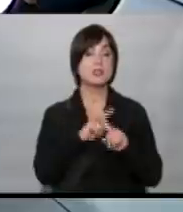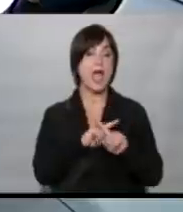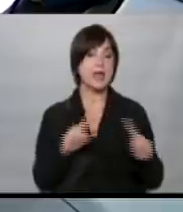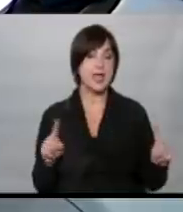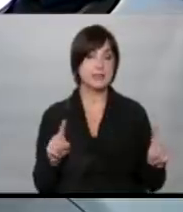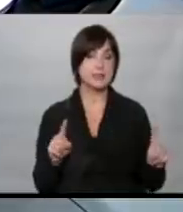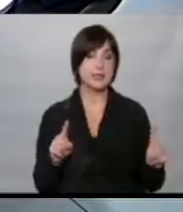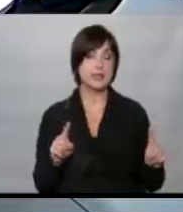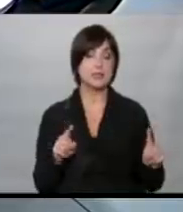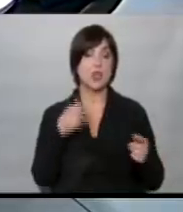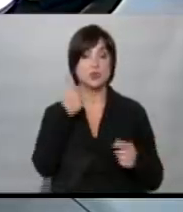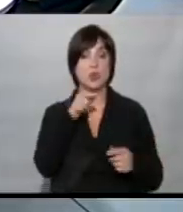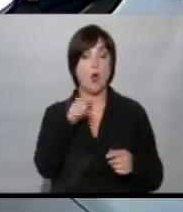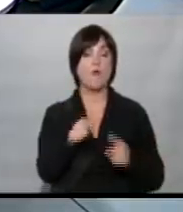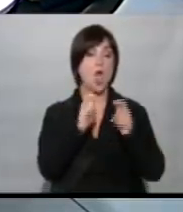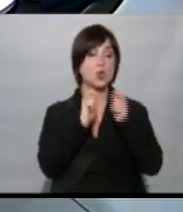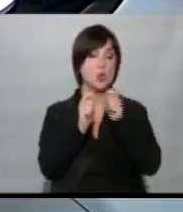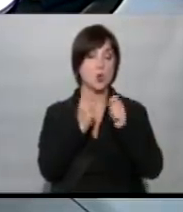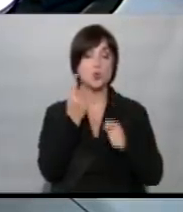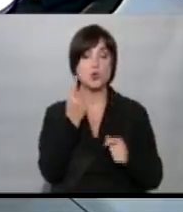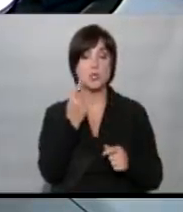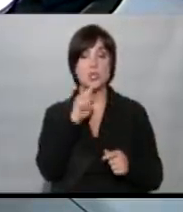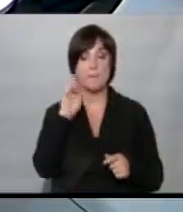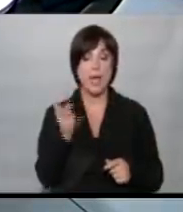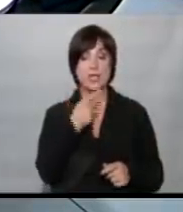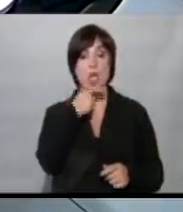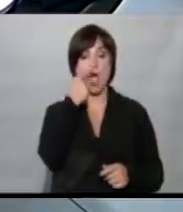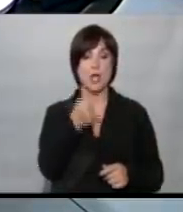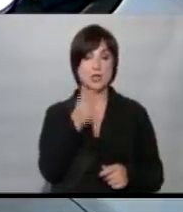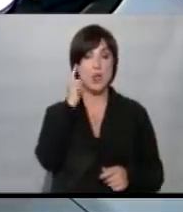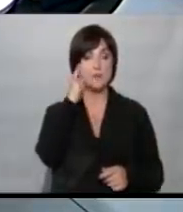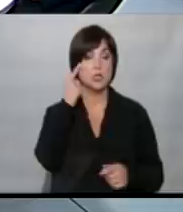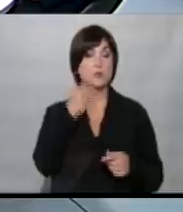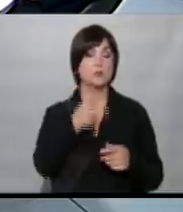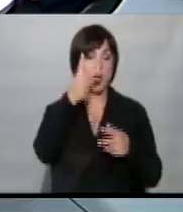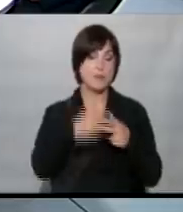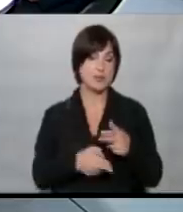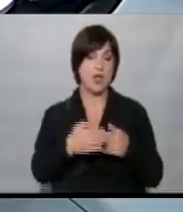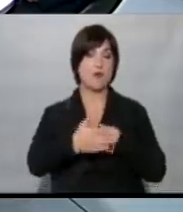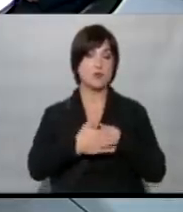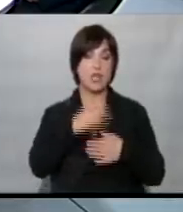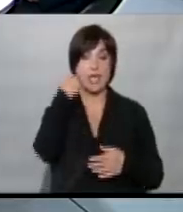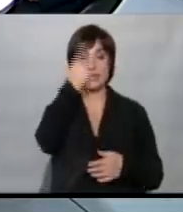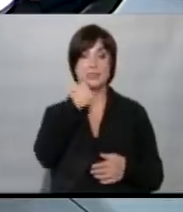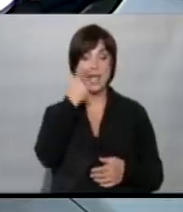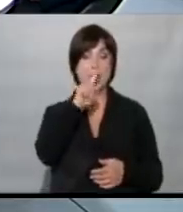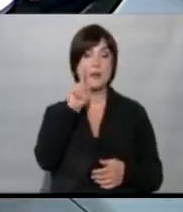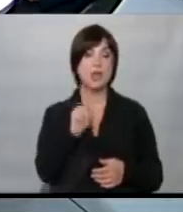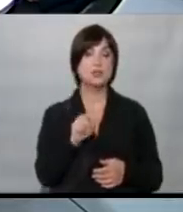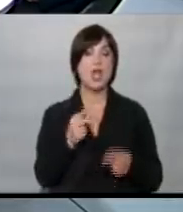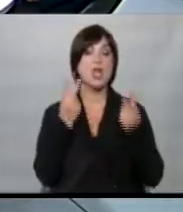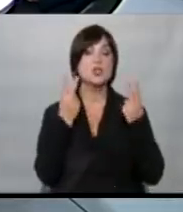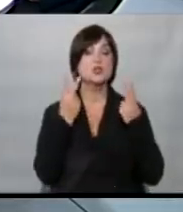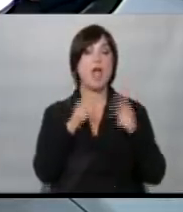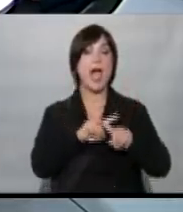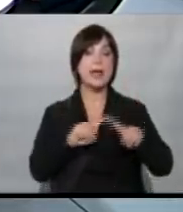Клучната разлика е што овој договор, и уште еднаш ќе го повторам тоа, и мислам дека тука би престанал во однос на тие идентитетските прашања.